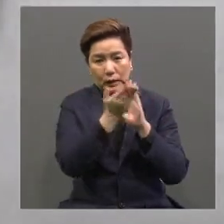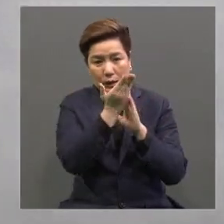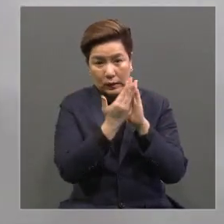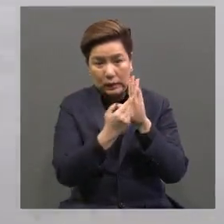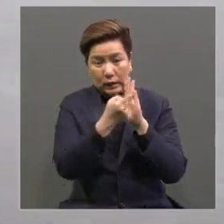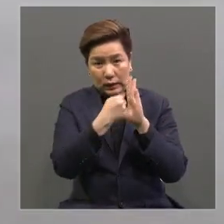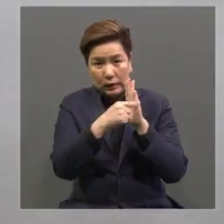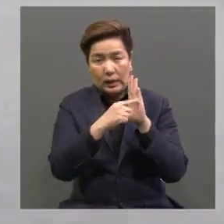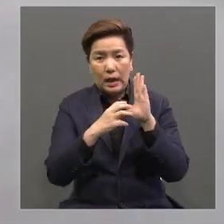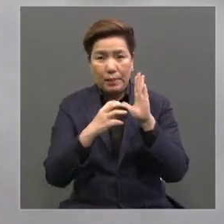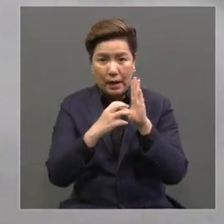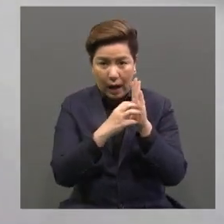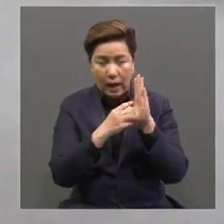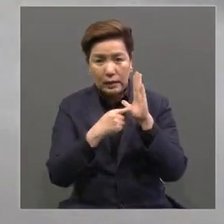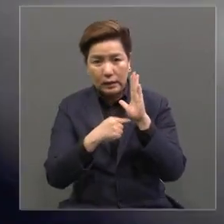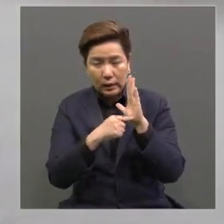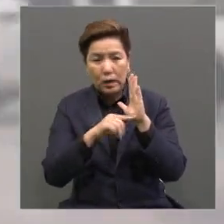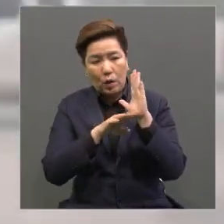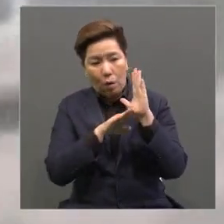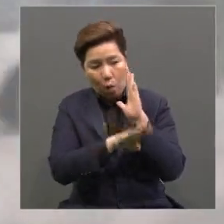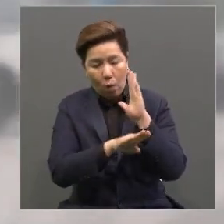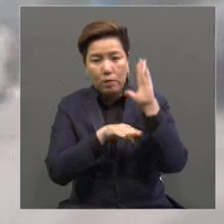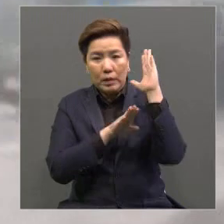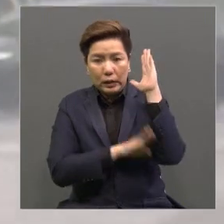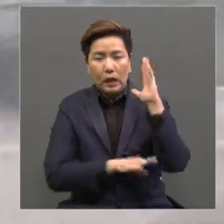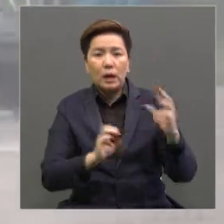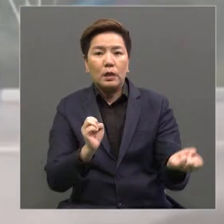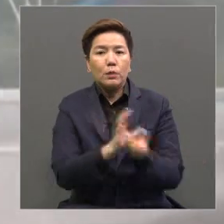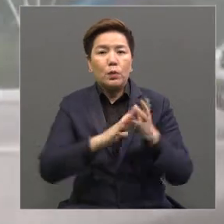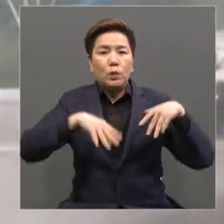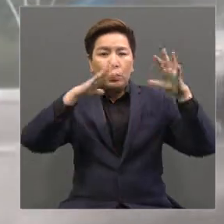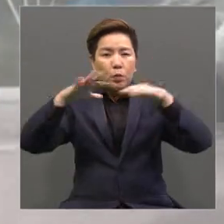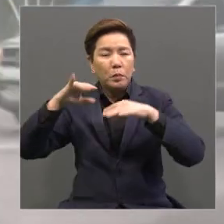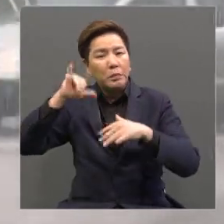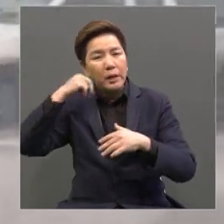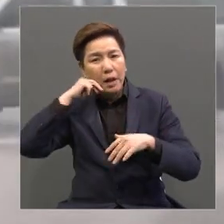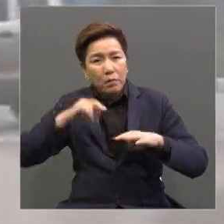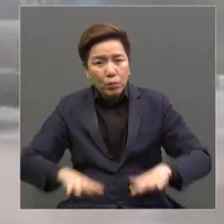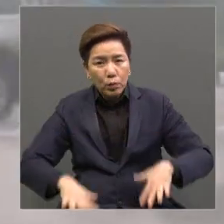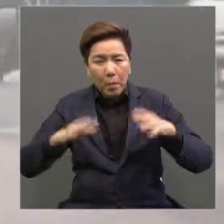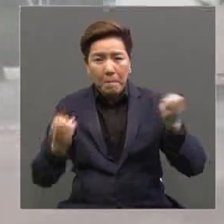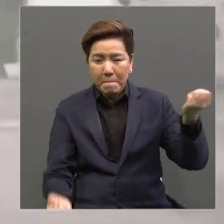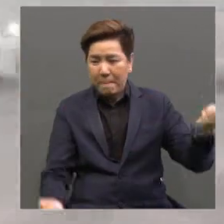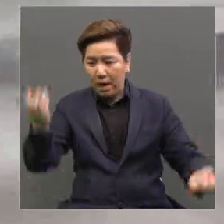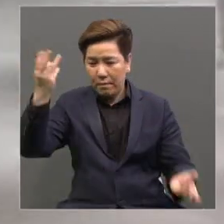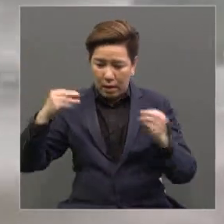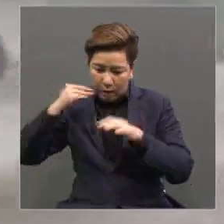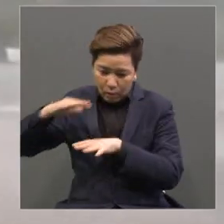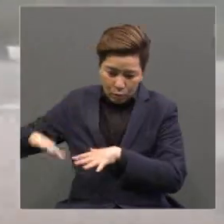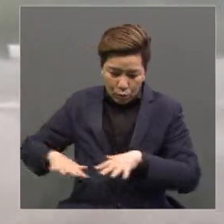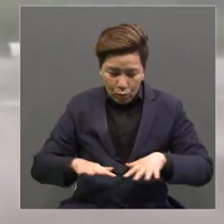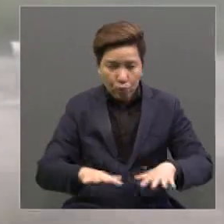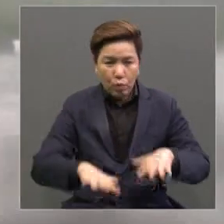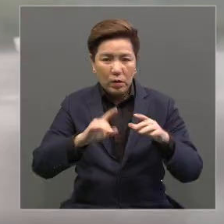ตอนล่างภาคกลางตอนล่างภาคตะวันออกและก็ภาคใต้นะครับอาจจะทำให้เกิดน้ำท่วมฉับพลันน้ำป่าไหลหลากได้โดย